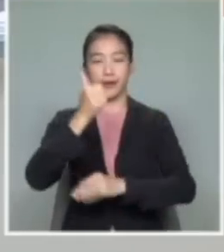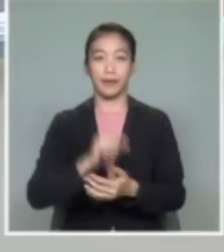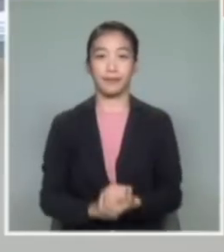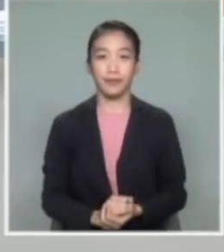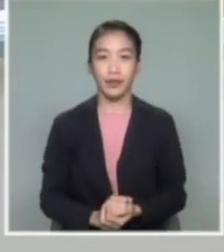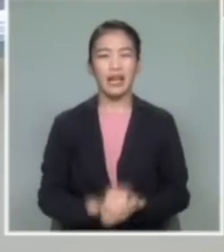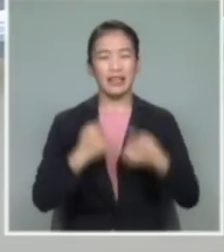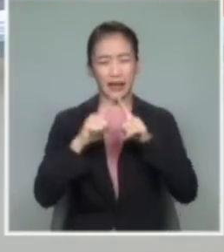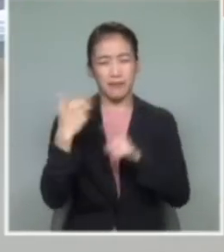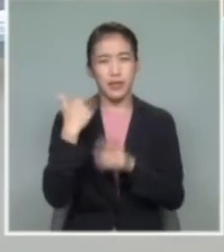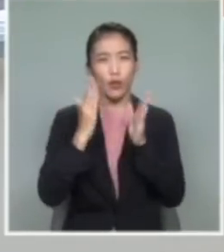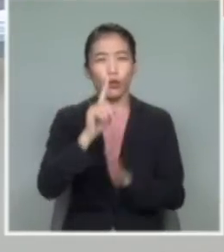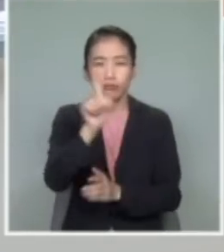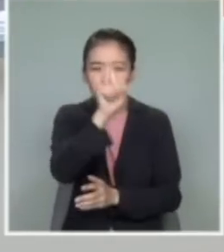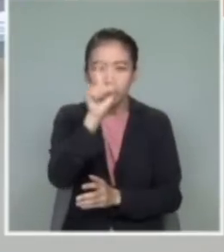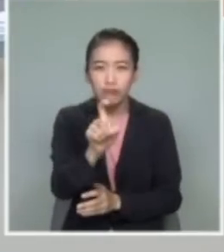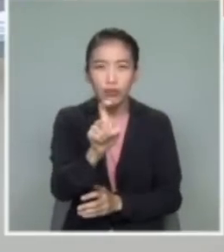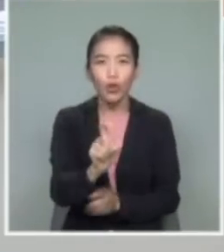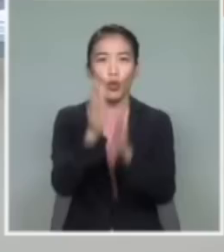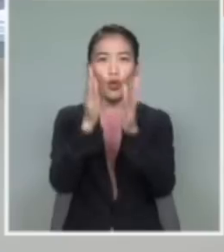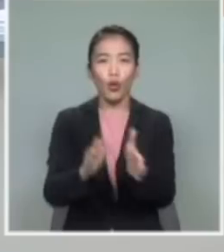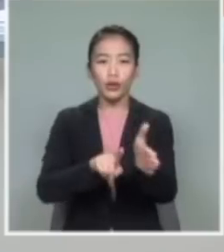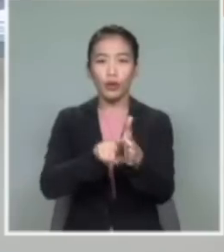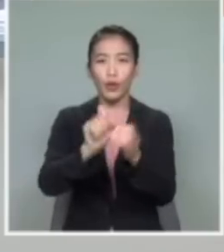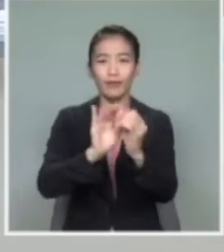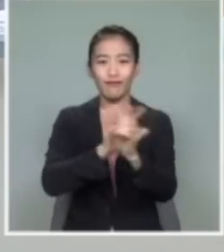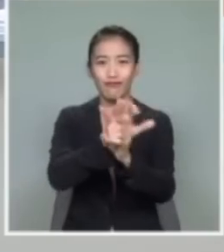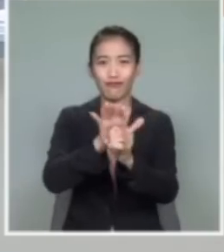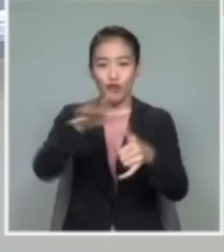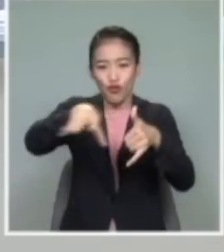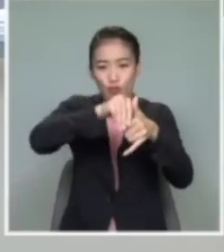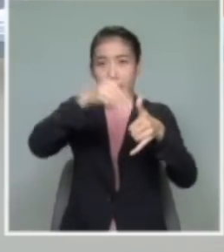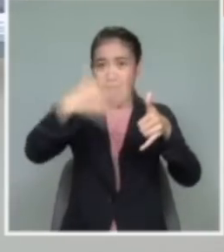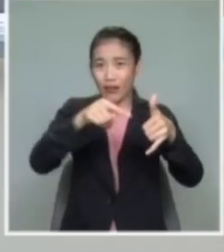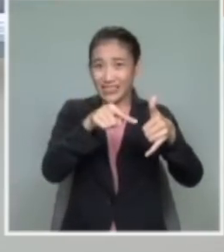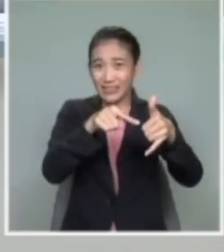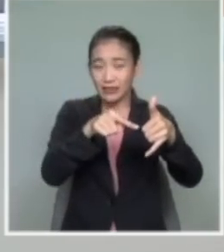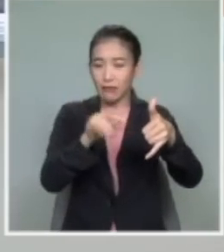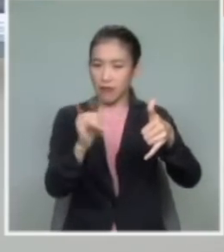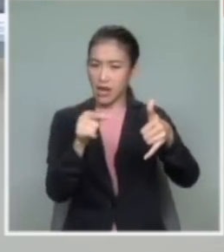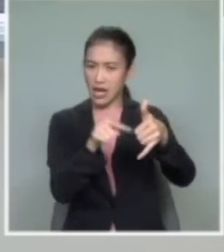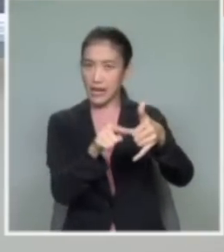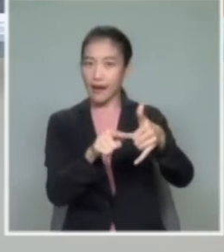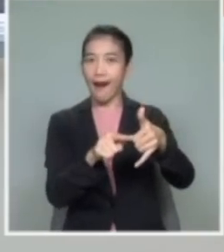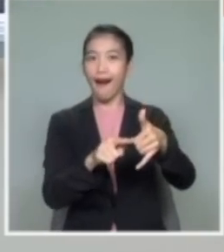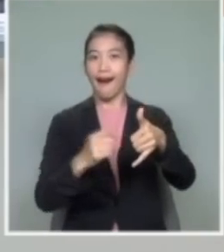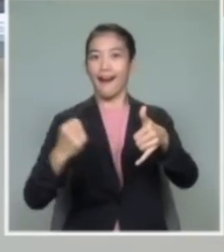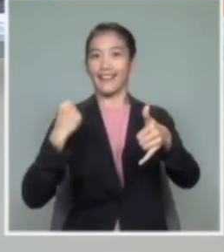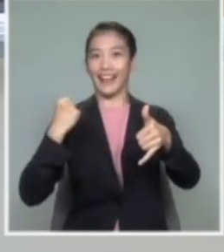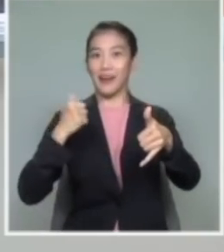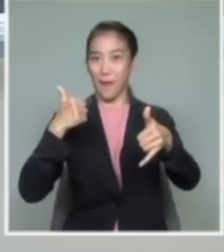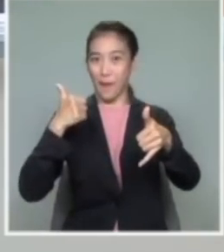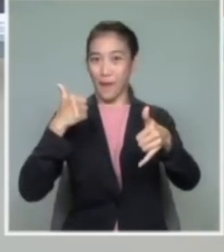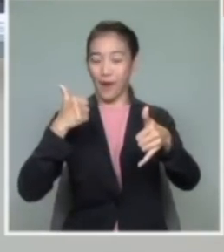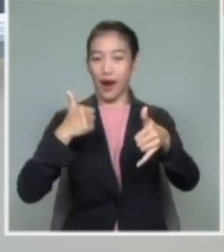แต่ทีนี้มันมีคำถามเกี่ยวกับผู้ที่ติดเชื้อโควิด -19 แล้วเนี่ยค่ะคนที่มีอาการแข็งแรงเชื้อในร่างกายเนี่ยจะหมดไปเร็วกว่าค